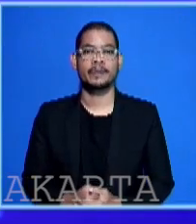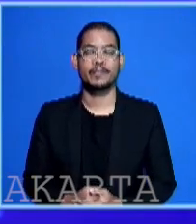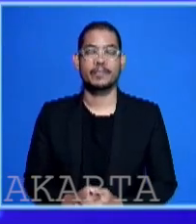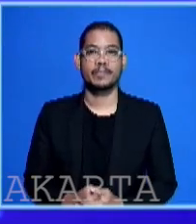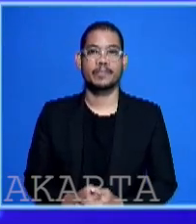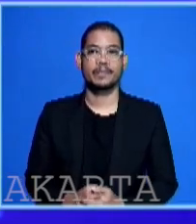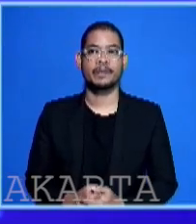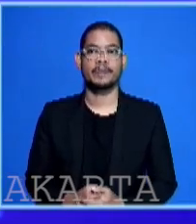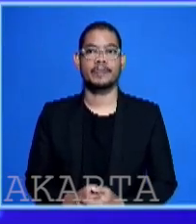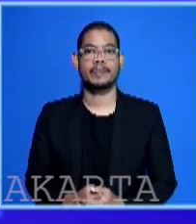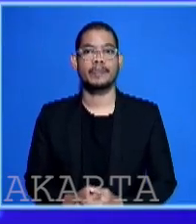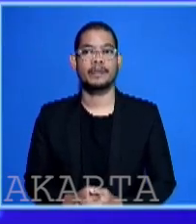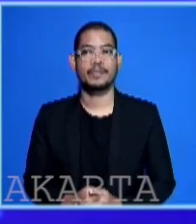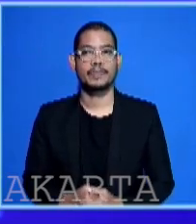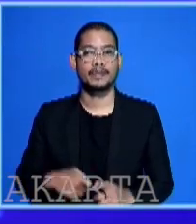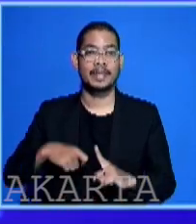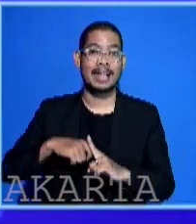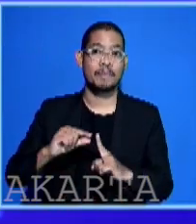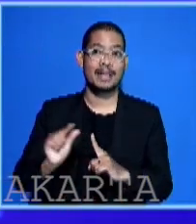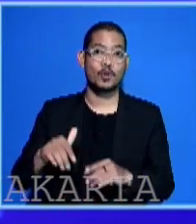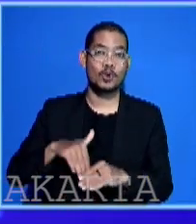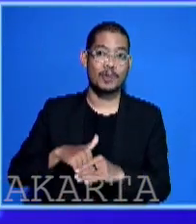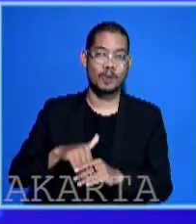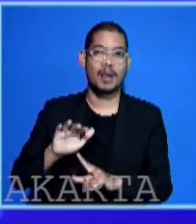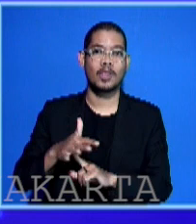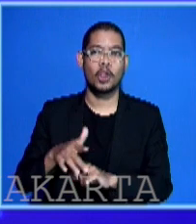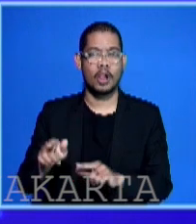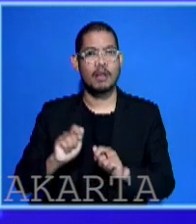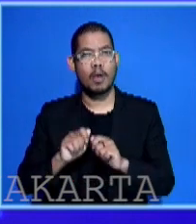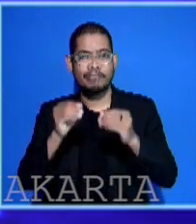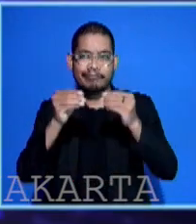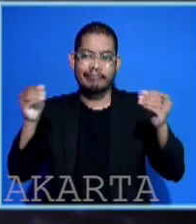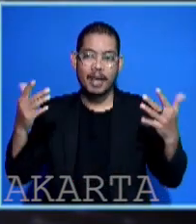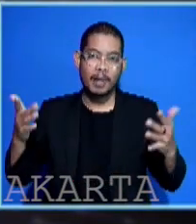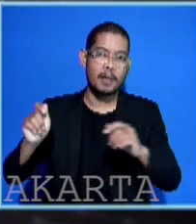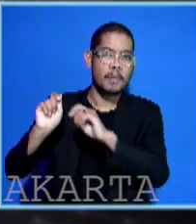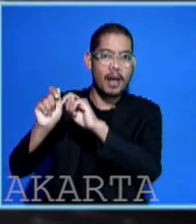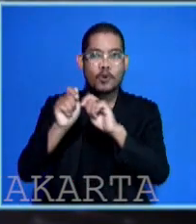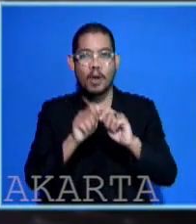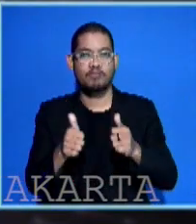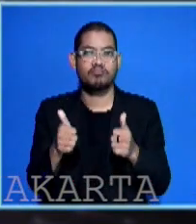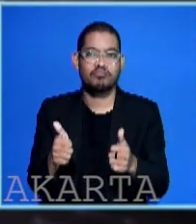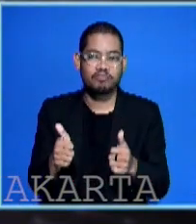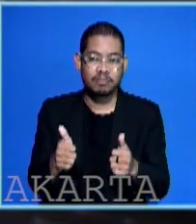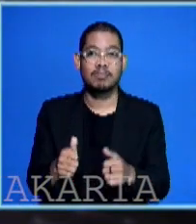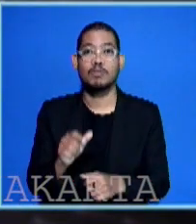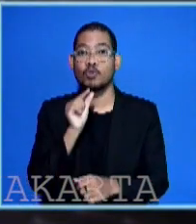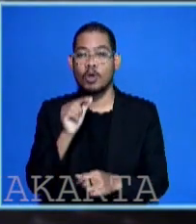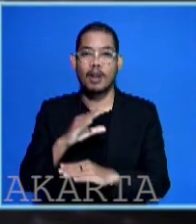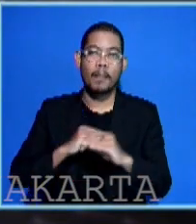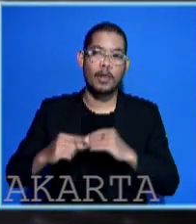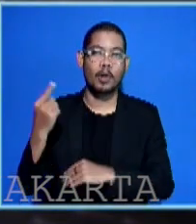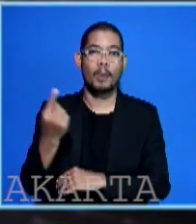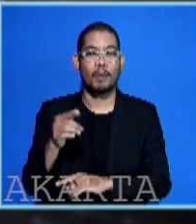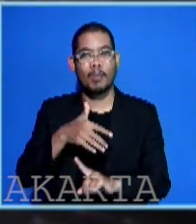saudara Komisi Pemilihan Umum Kabupaten Bantul mengumumkan jadwal kampanye dan tempat untuk kampanye metode rapat umum terbuka kepada partai